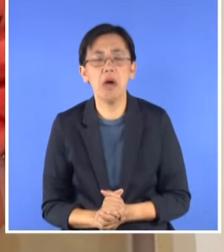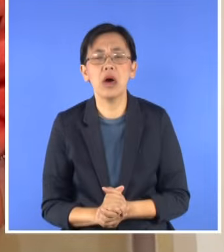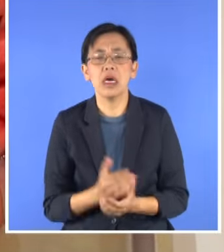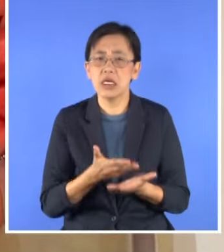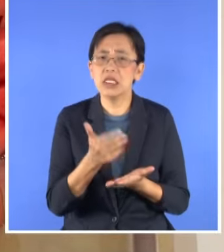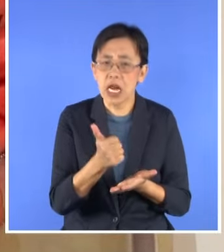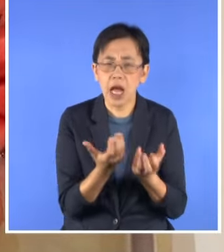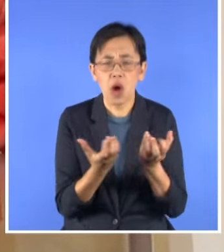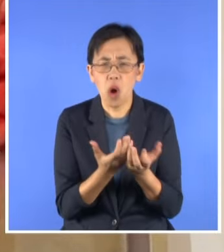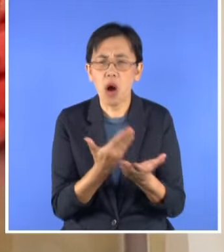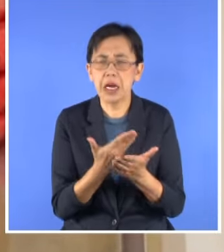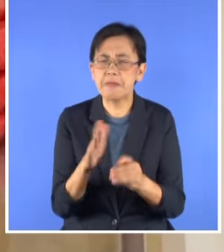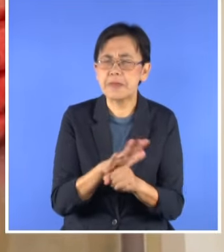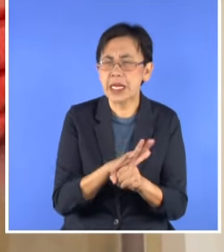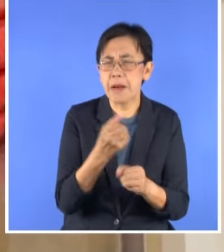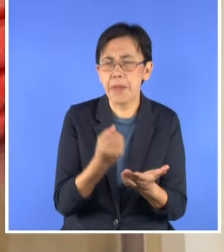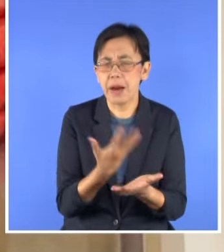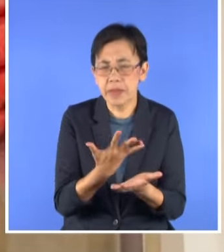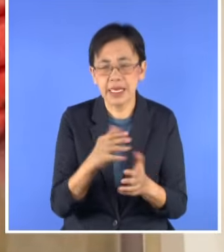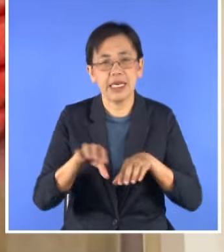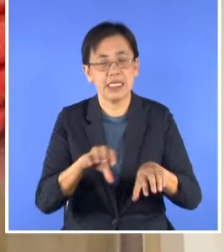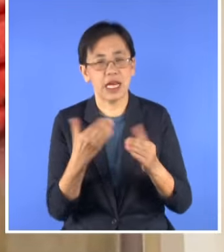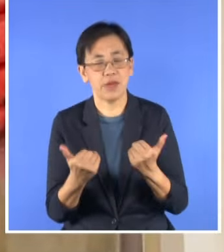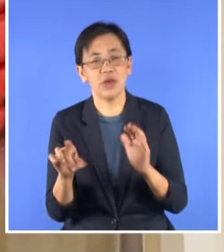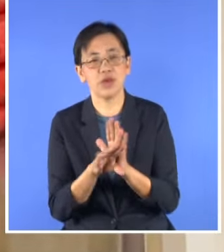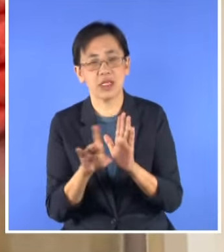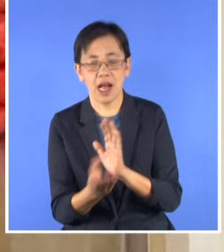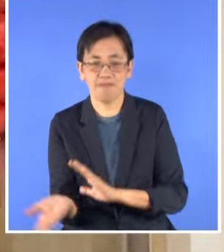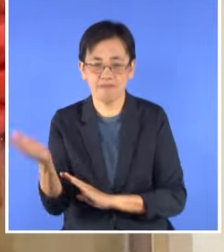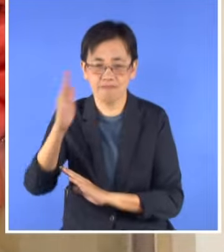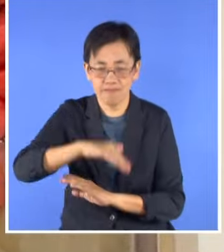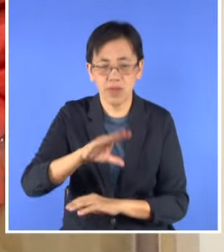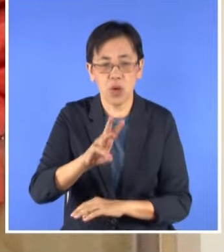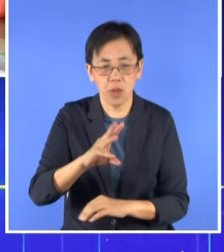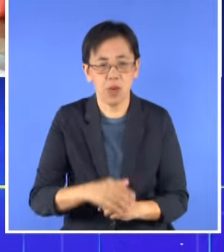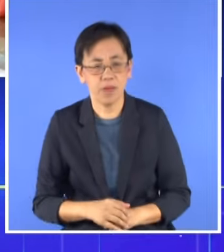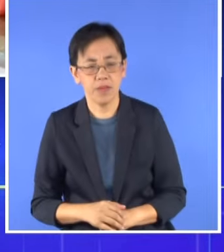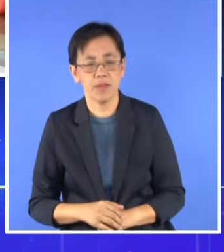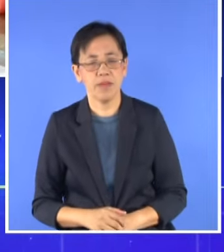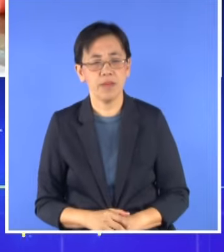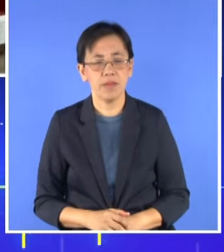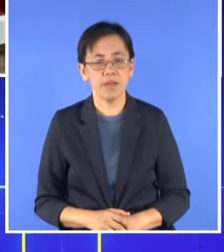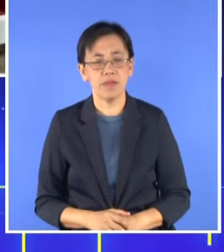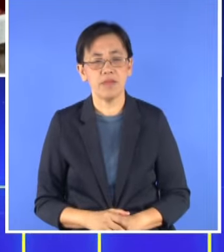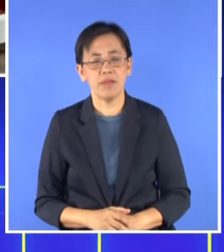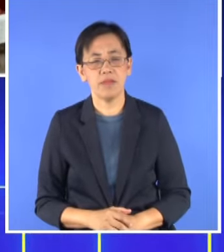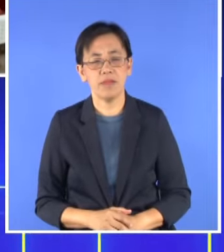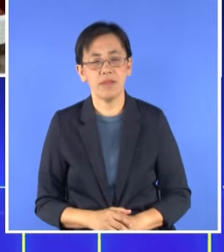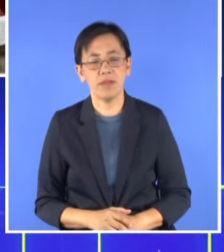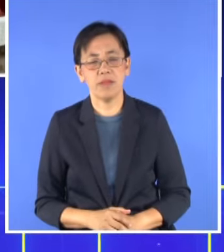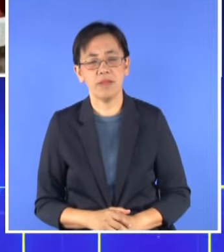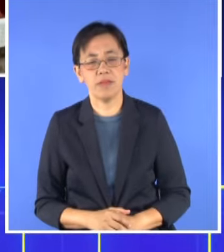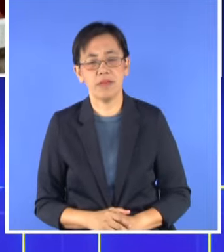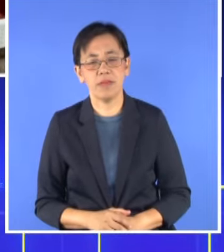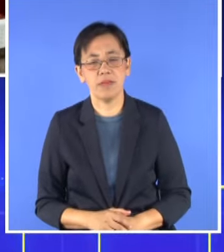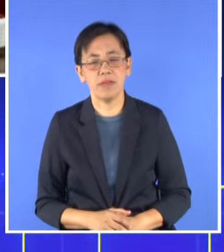นี้วันสุดท้ายแล้วนะจัดถึง6โมงเย็นนะคะ ตกลงเชฟเทเบิลเนี่ยมันคืออะไร เชฟเทเบิลเหรออ ่ามันก็จะมีใช่ไหม